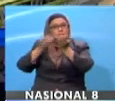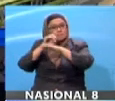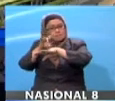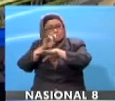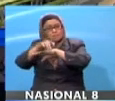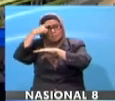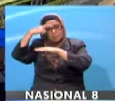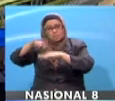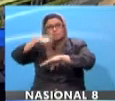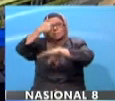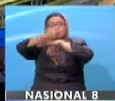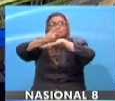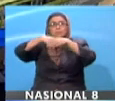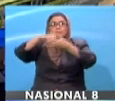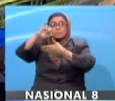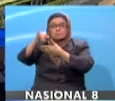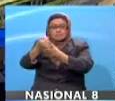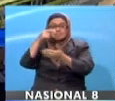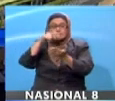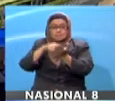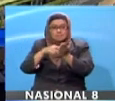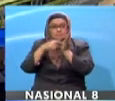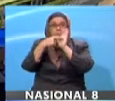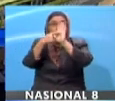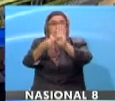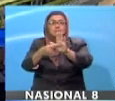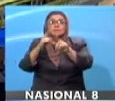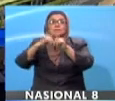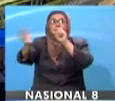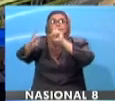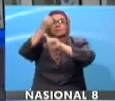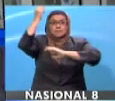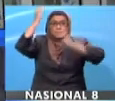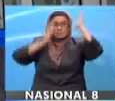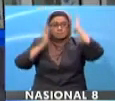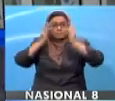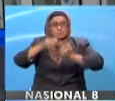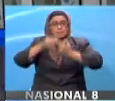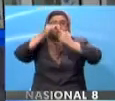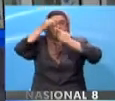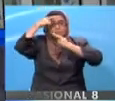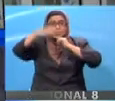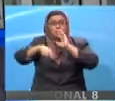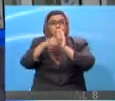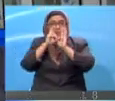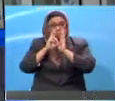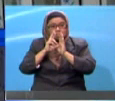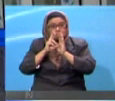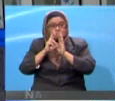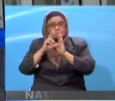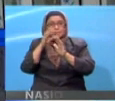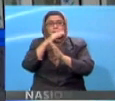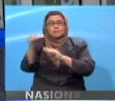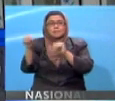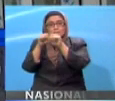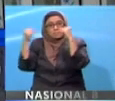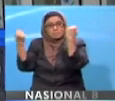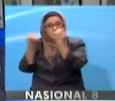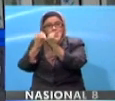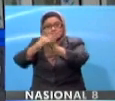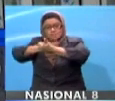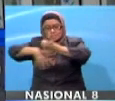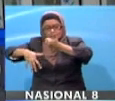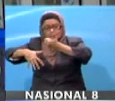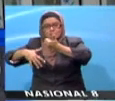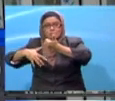projek. Perolehan kontrak ini menandakan satu lagi pencapaian bagi Malaysia dan khususnya prasarana, terutamanya kedua-dua anak syarikatnya,